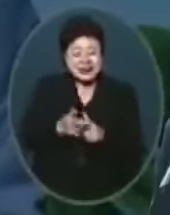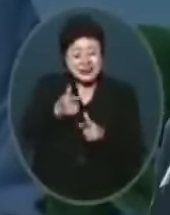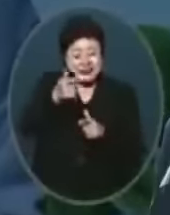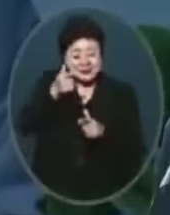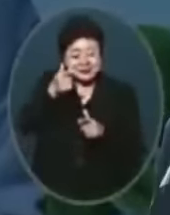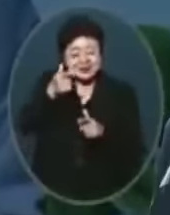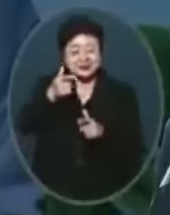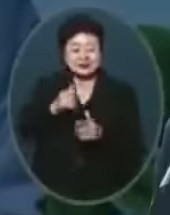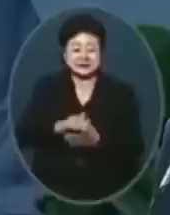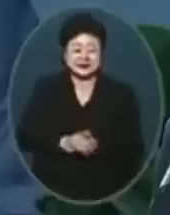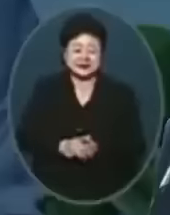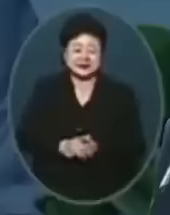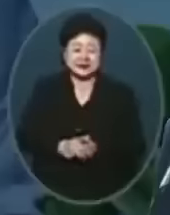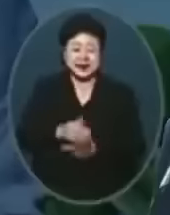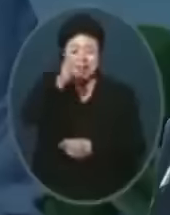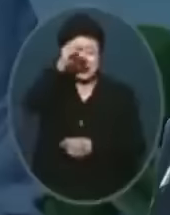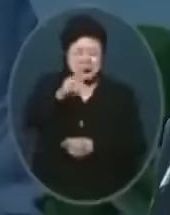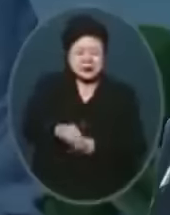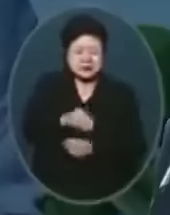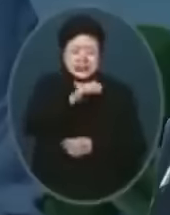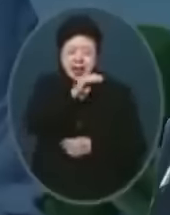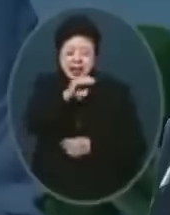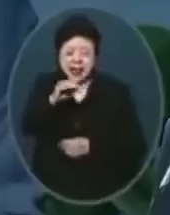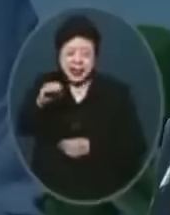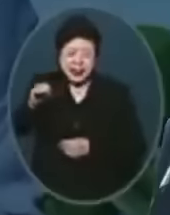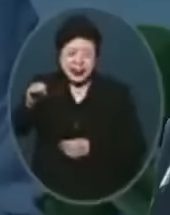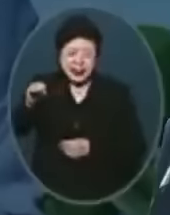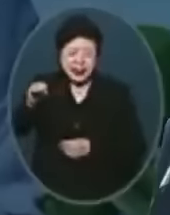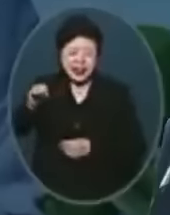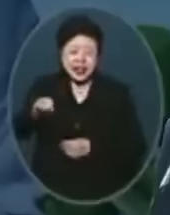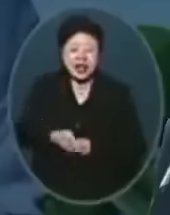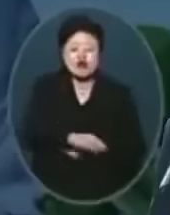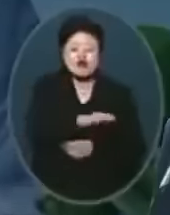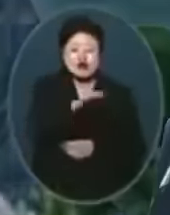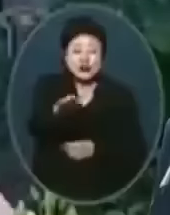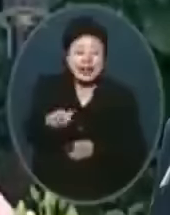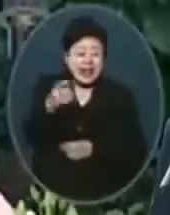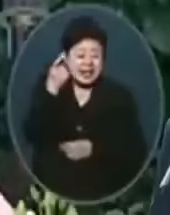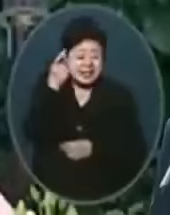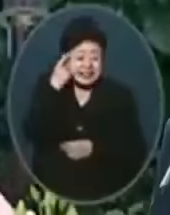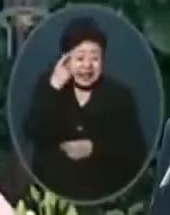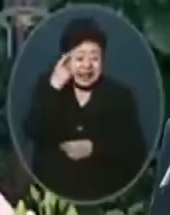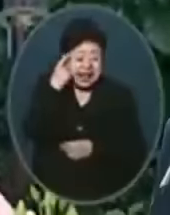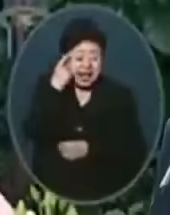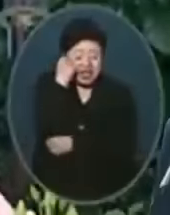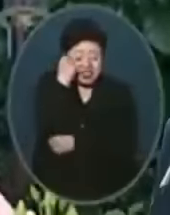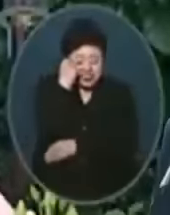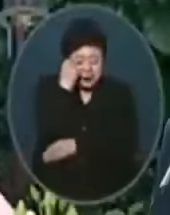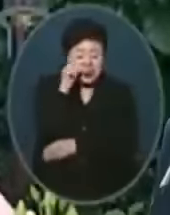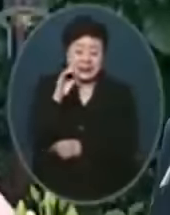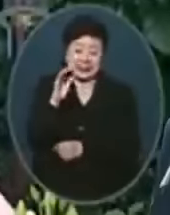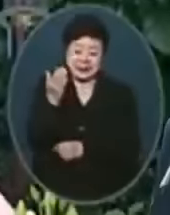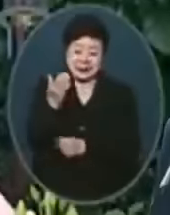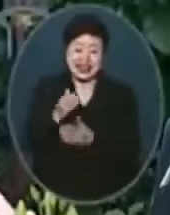예수님의 십자가 우리의 생각의 근원이 되어야만 합니다.